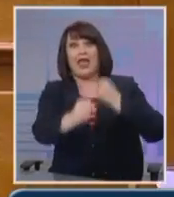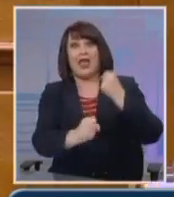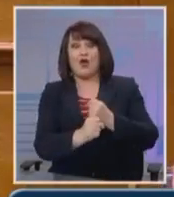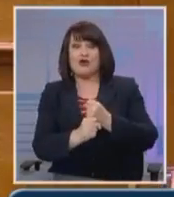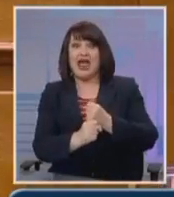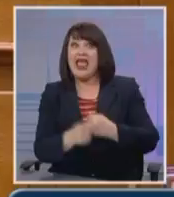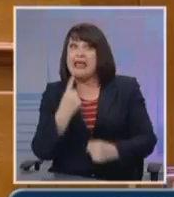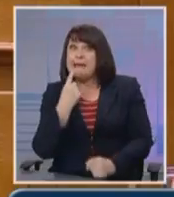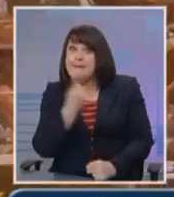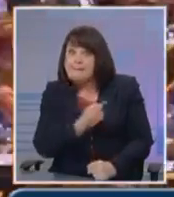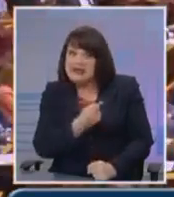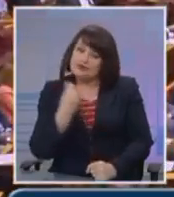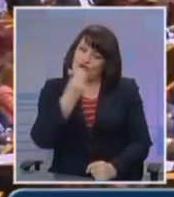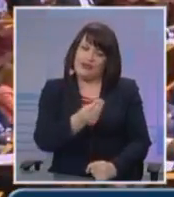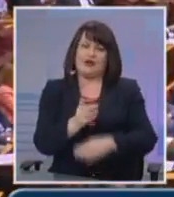στα πρακτικά.